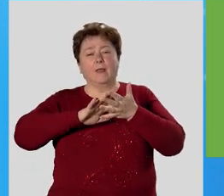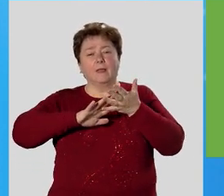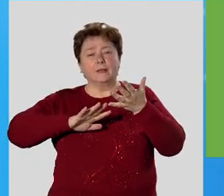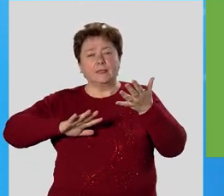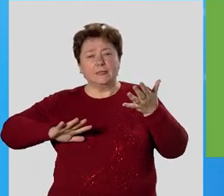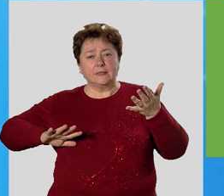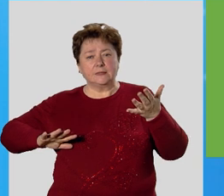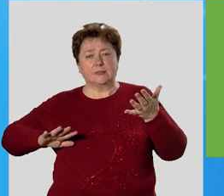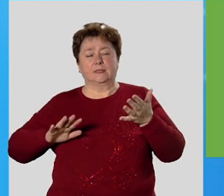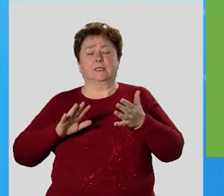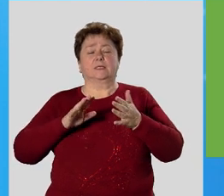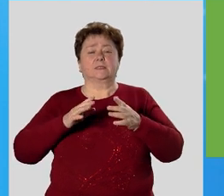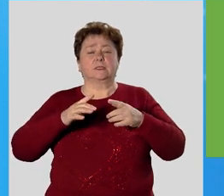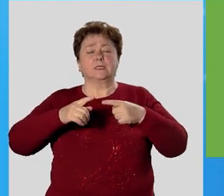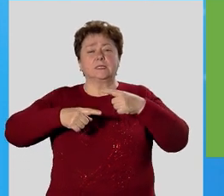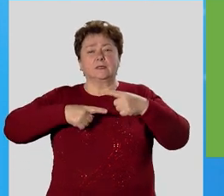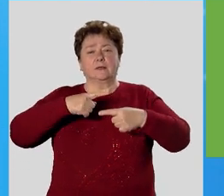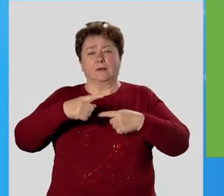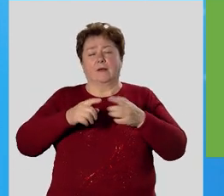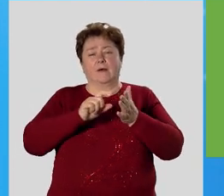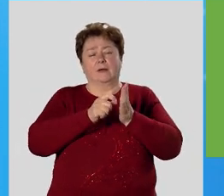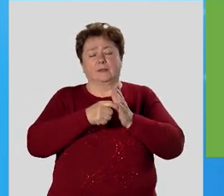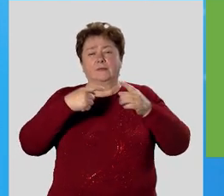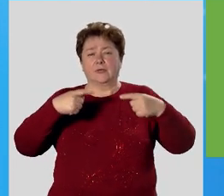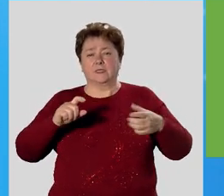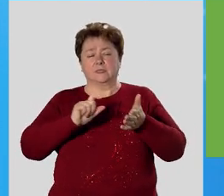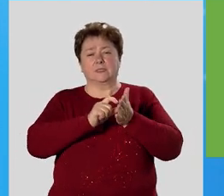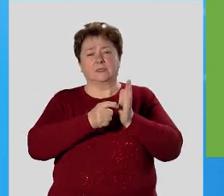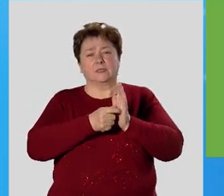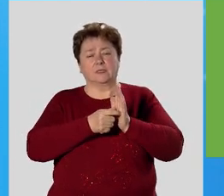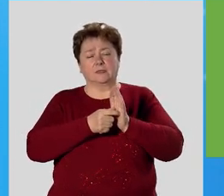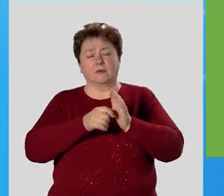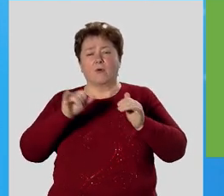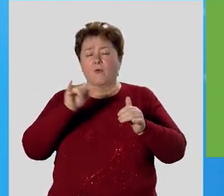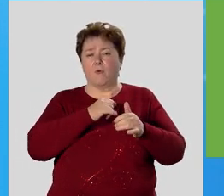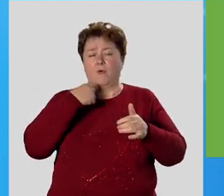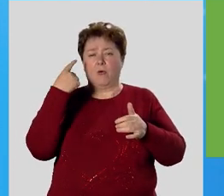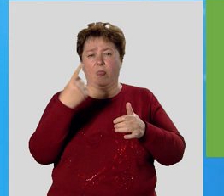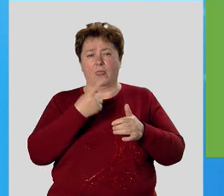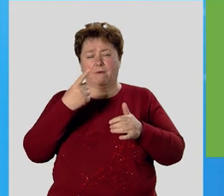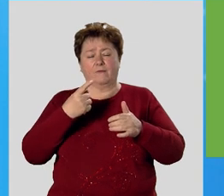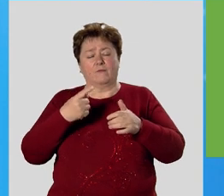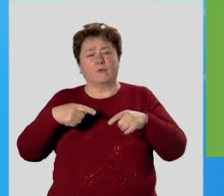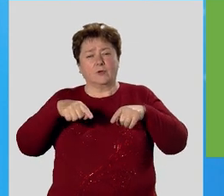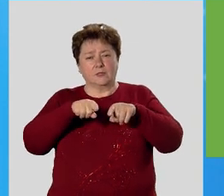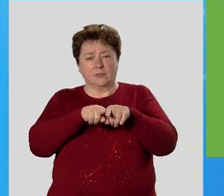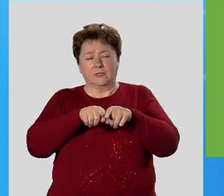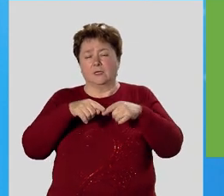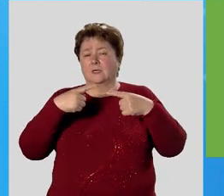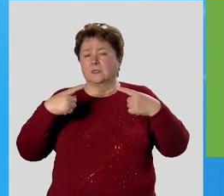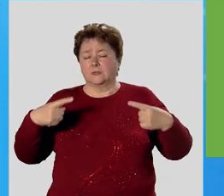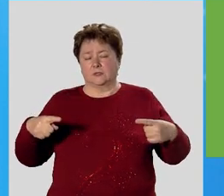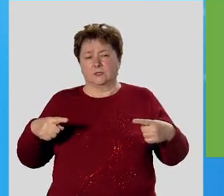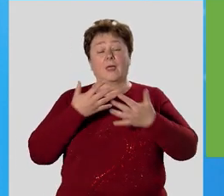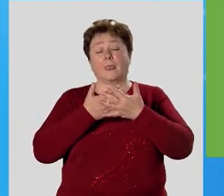Длительность клеточного цикла в разных клетках даже у одного и того же организма